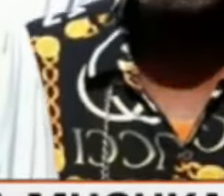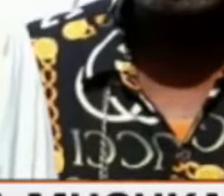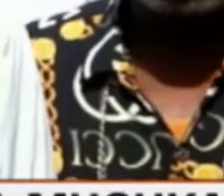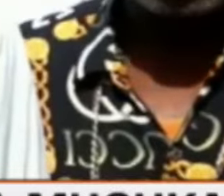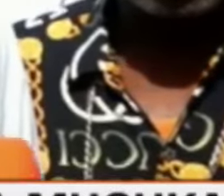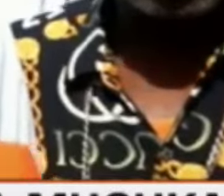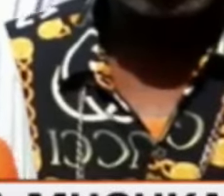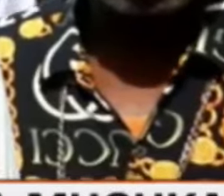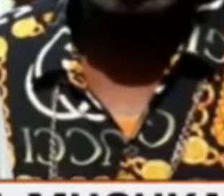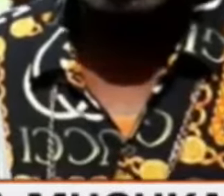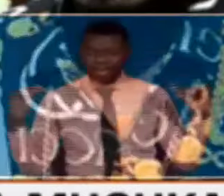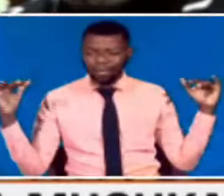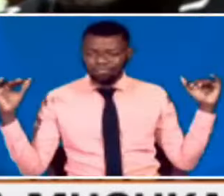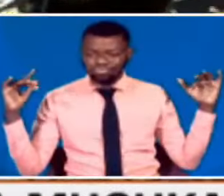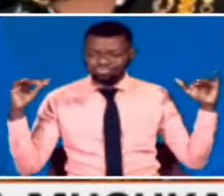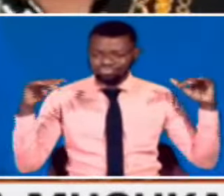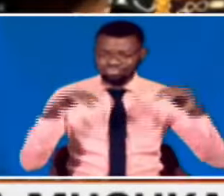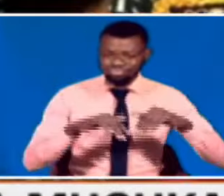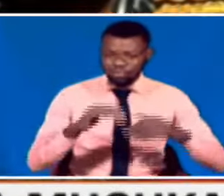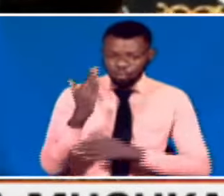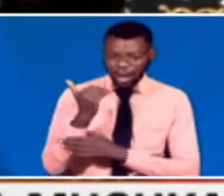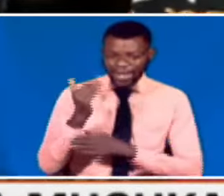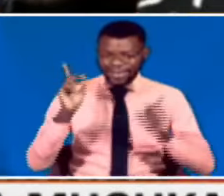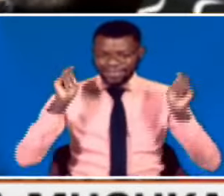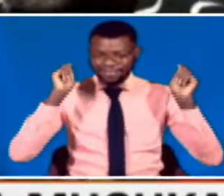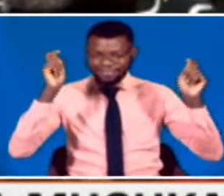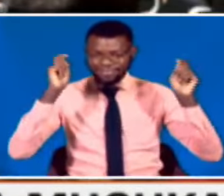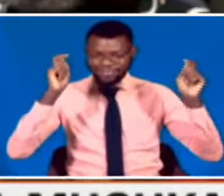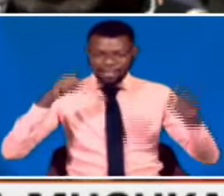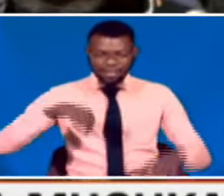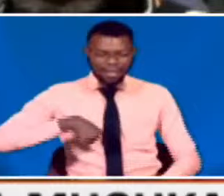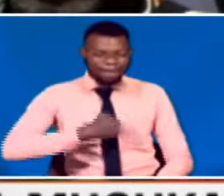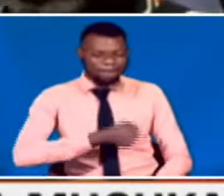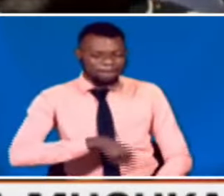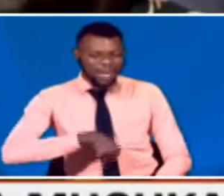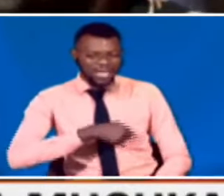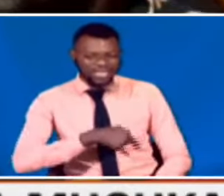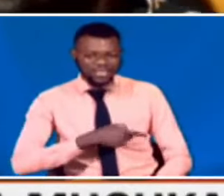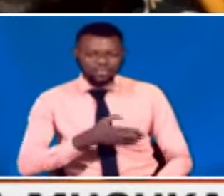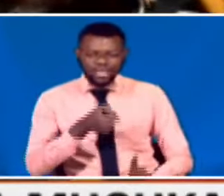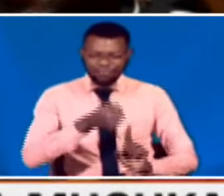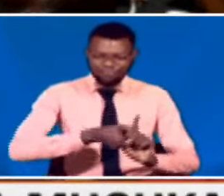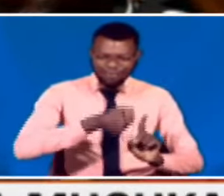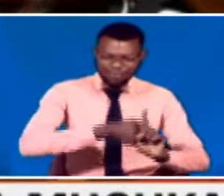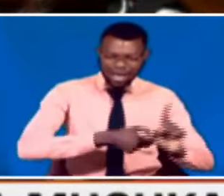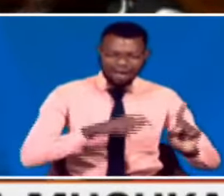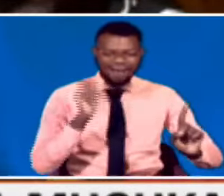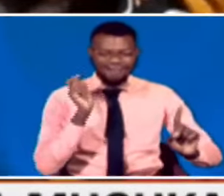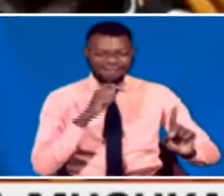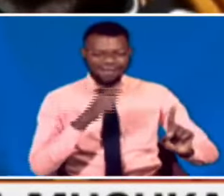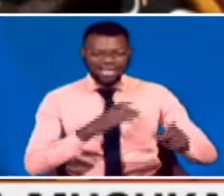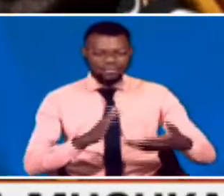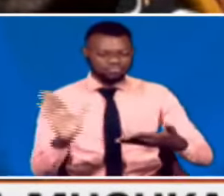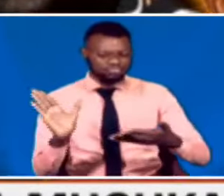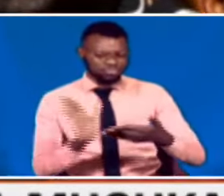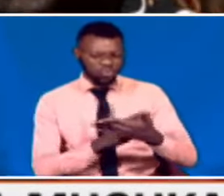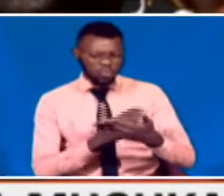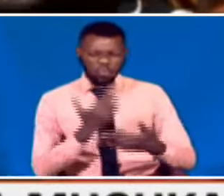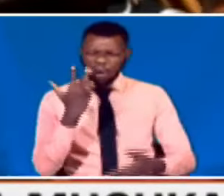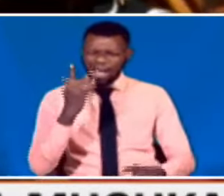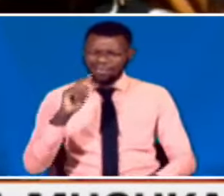Leo tuko hapa kwa ajili ya maandamano hapa mjini Malindi kupiga vita muguka ambao ni